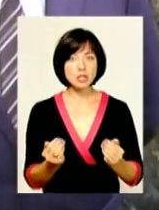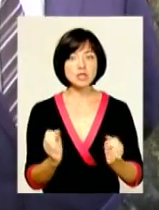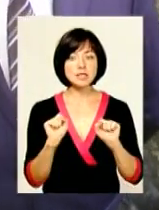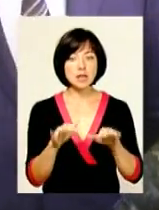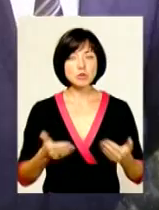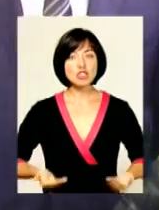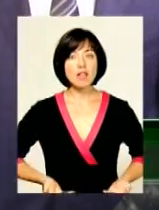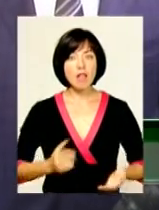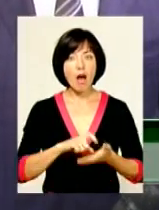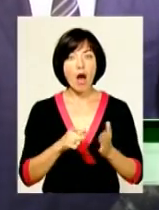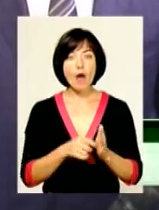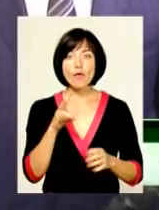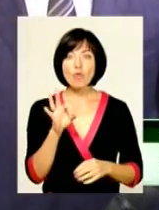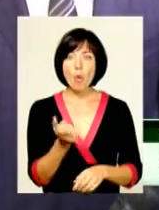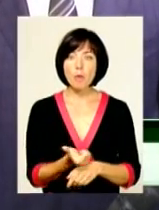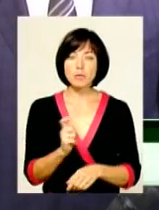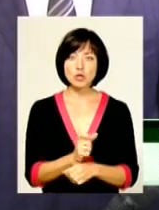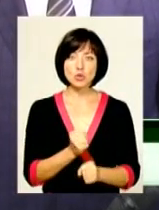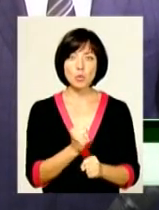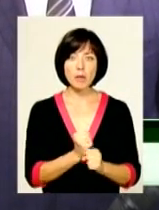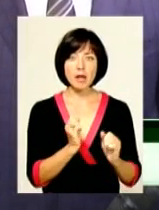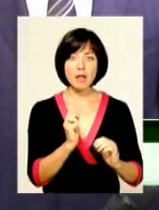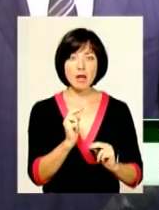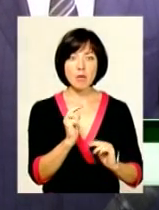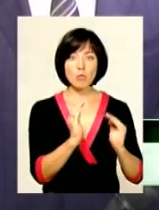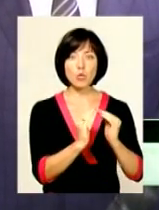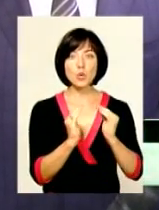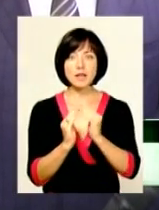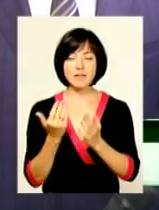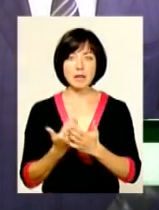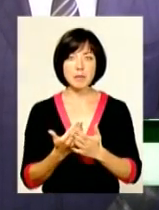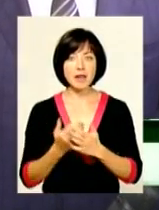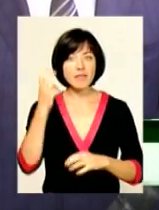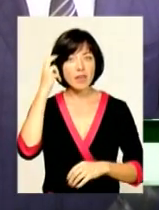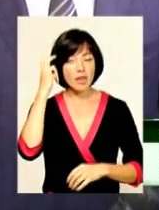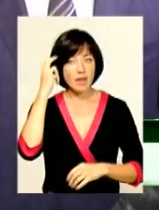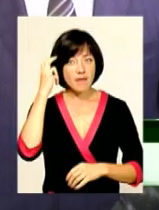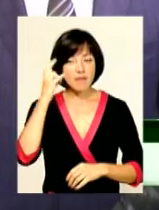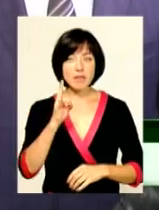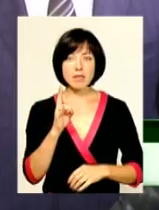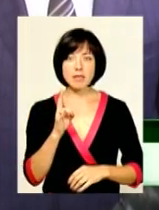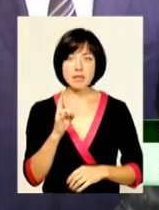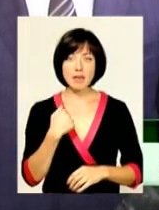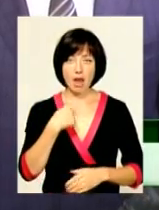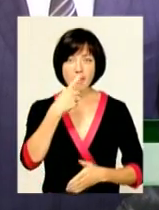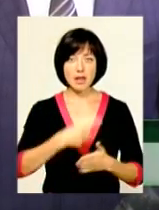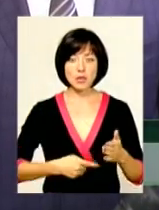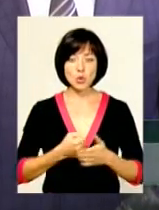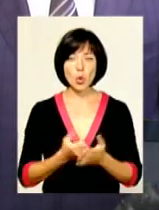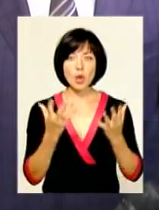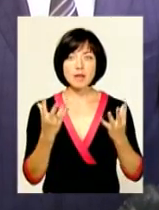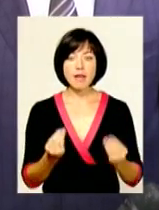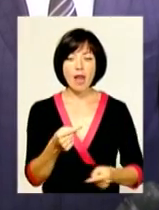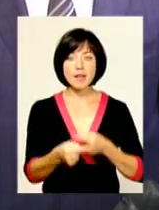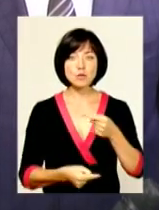здаємо житла, але ми більше зробили будівель. Наприклад, в Києві ми, я сподіваюся, до Дня